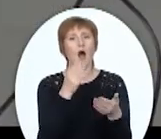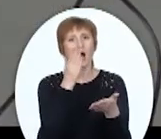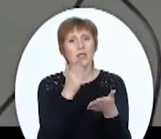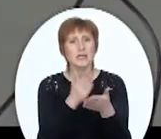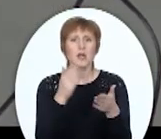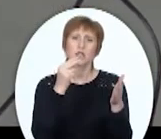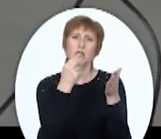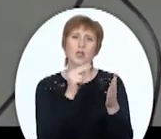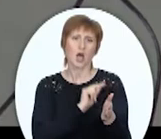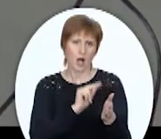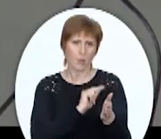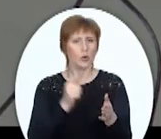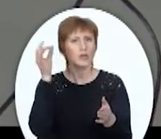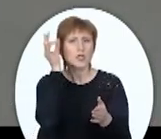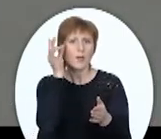работы напоминают мне